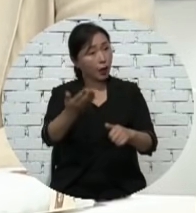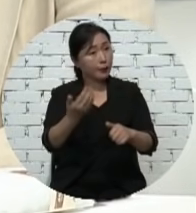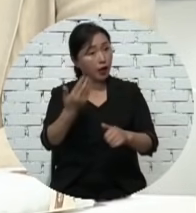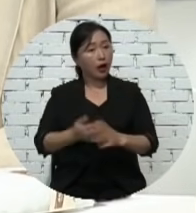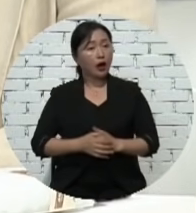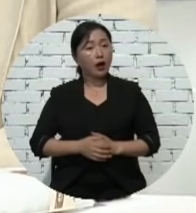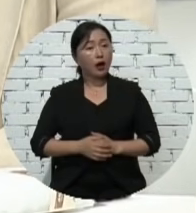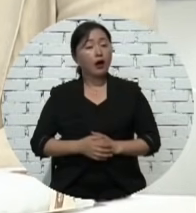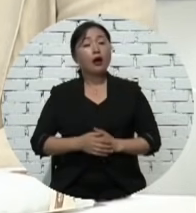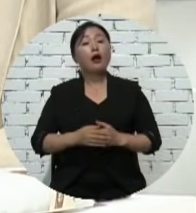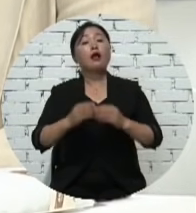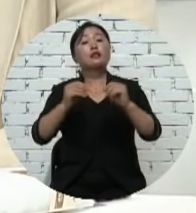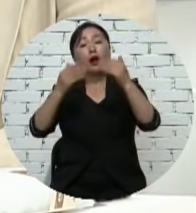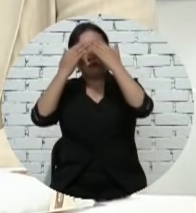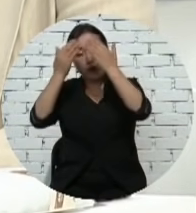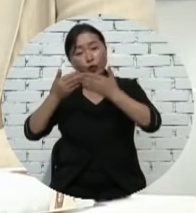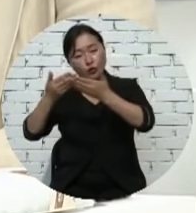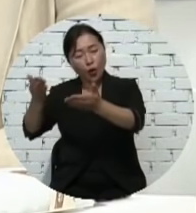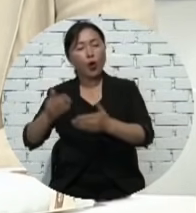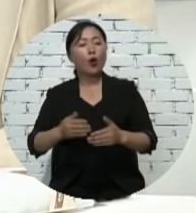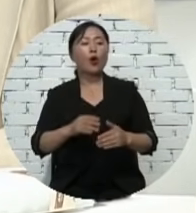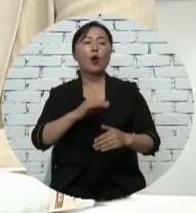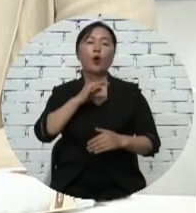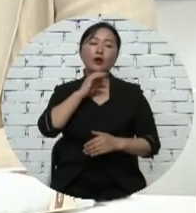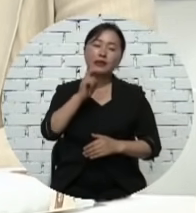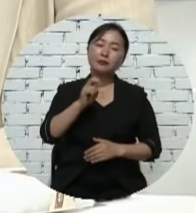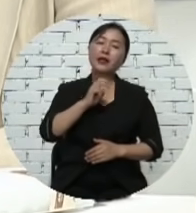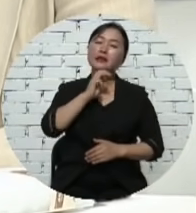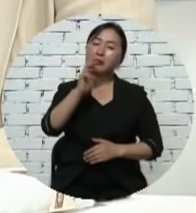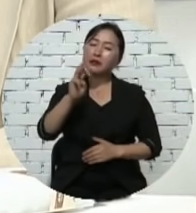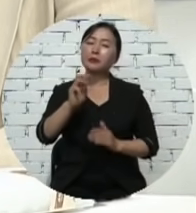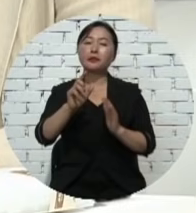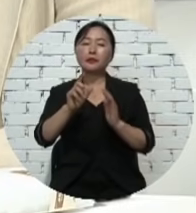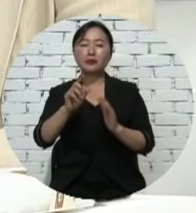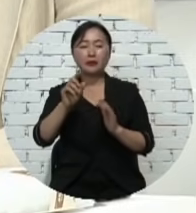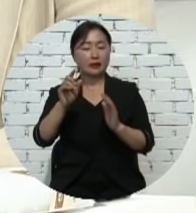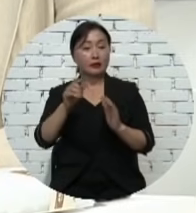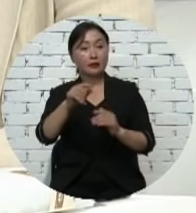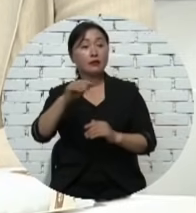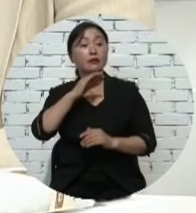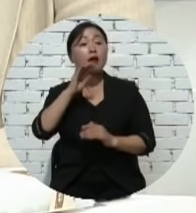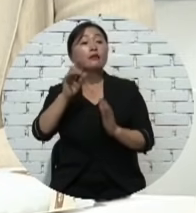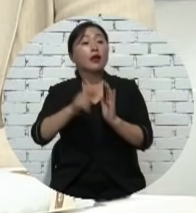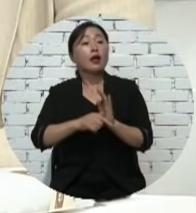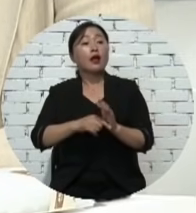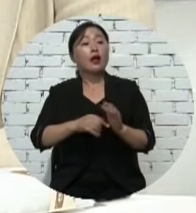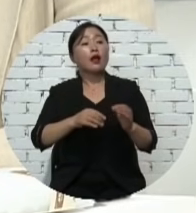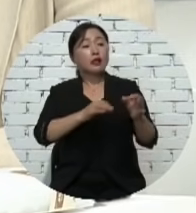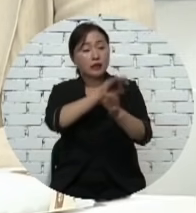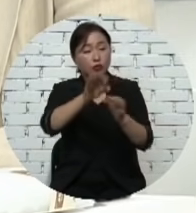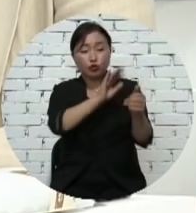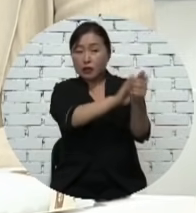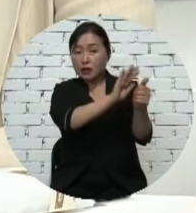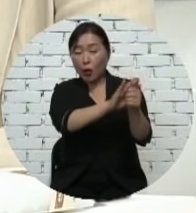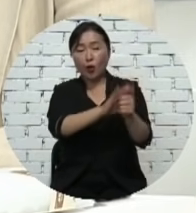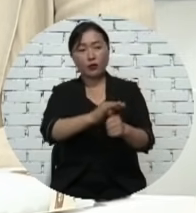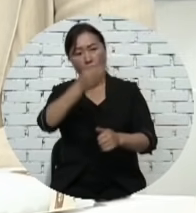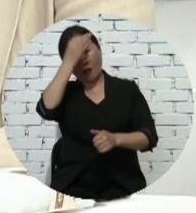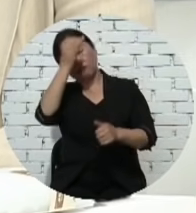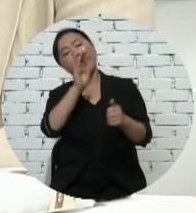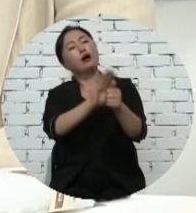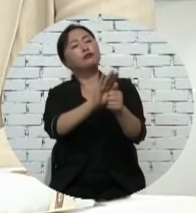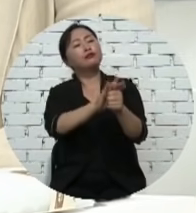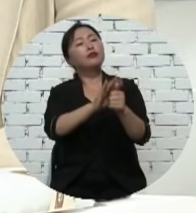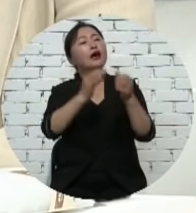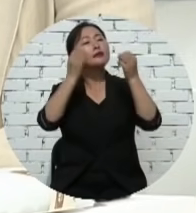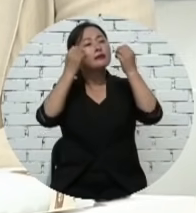주고 그 2030들한테 우리가 기술 지원하고 금융 지원하고 마케팅 지원하고 그래서 여기서